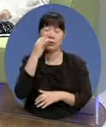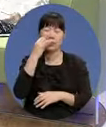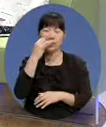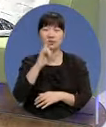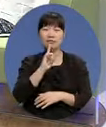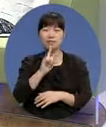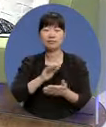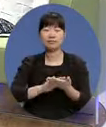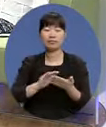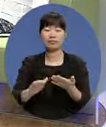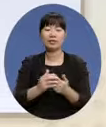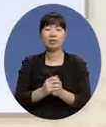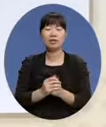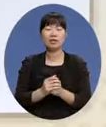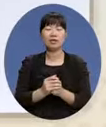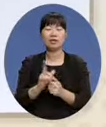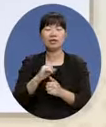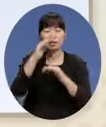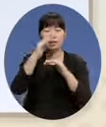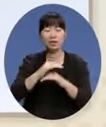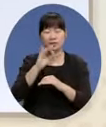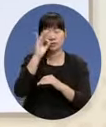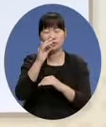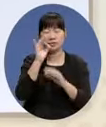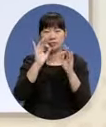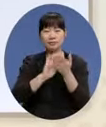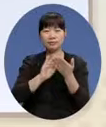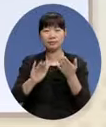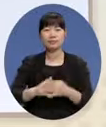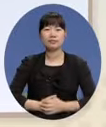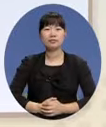호기심입니다. 자, 성적 호기심과 관련된 어떤 사연인지 함께 보죠.